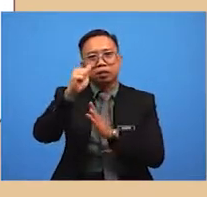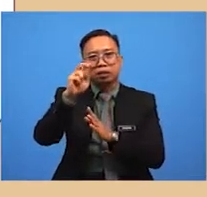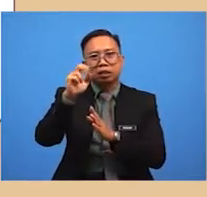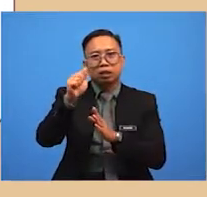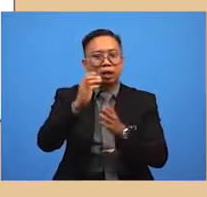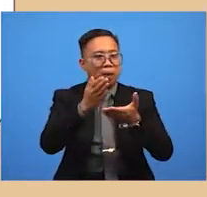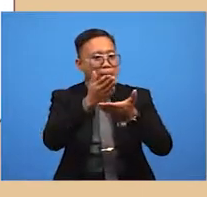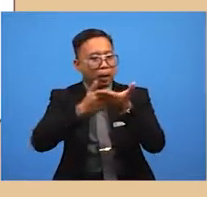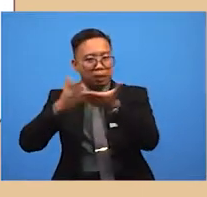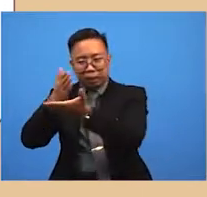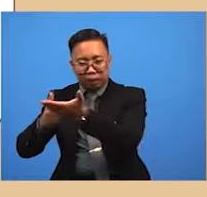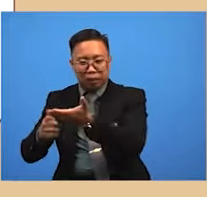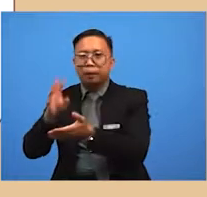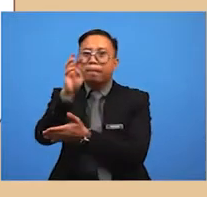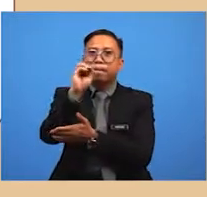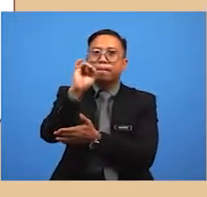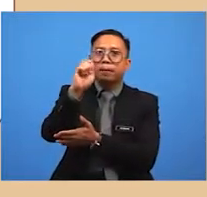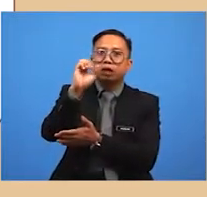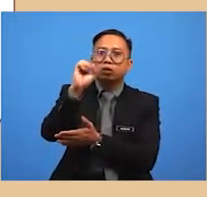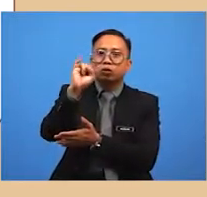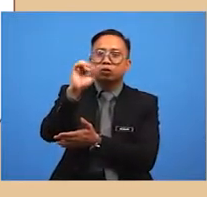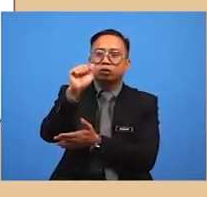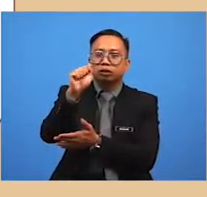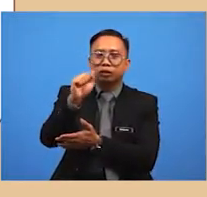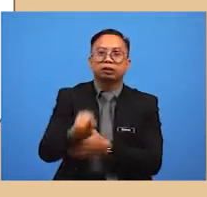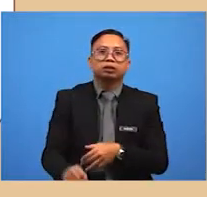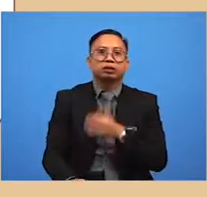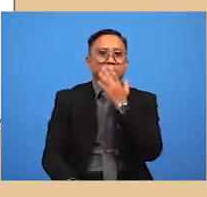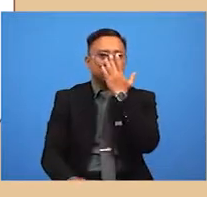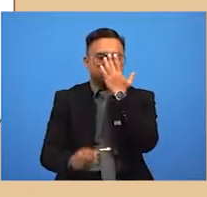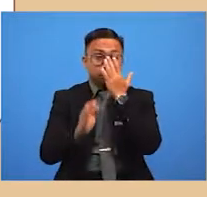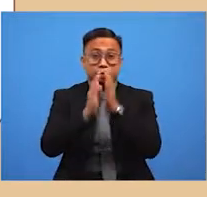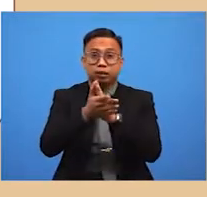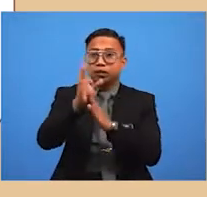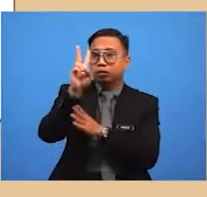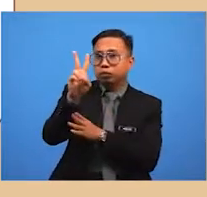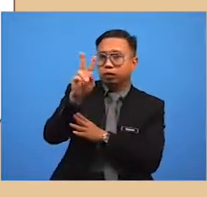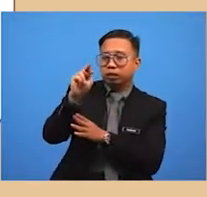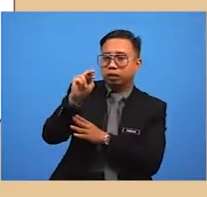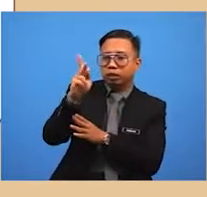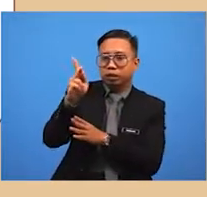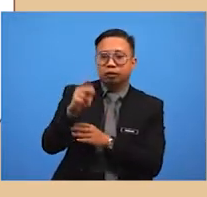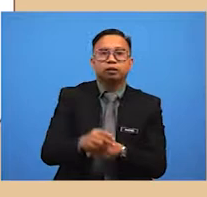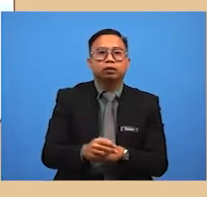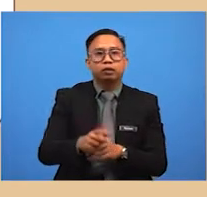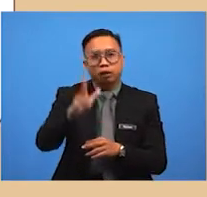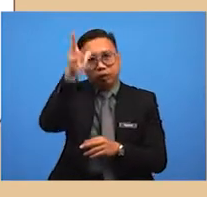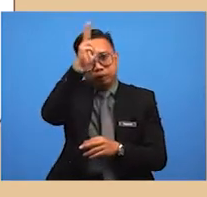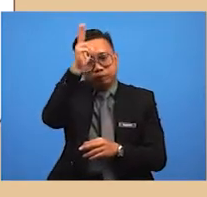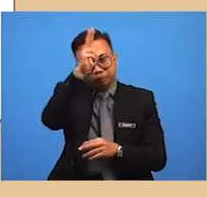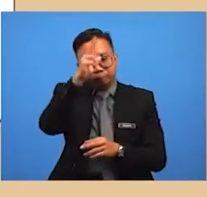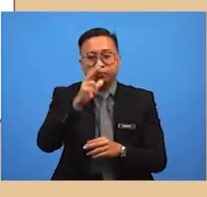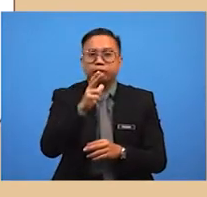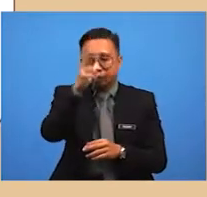mitosis untuk membentuk dua nukleus atau gamet jantan yang